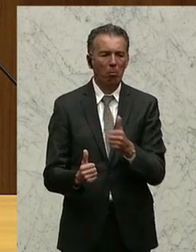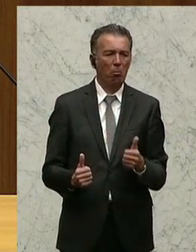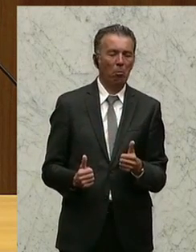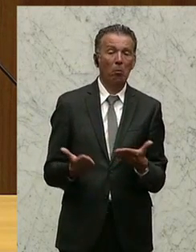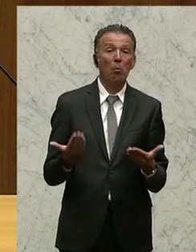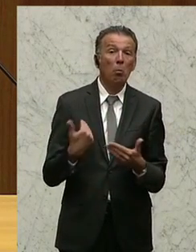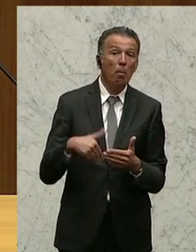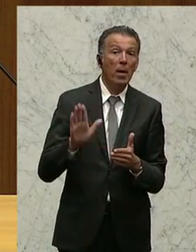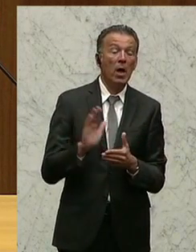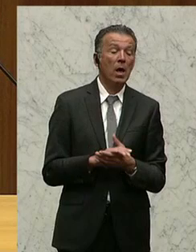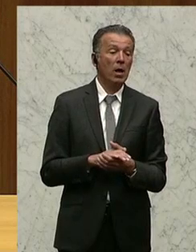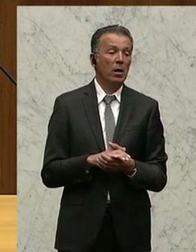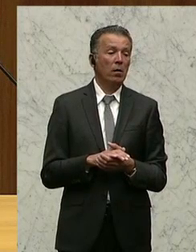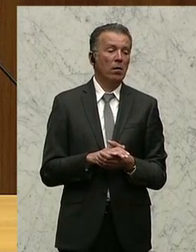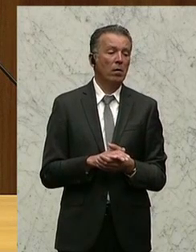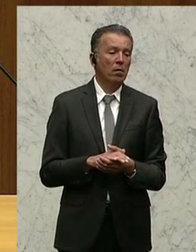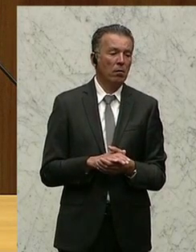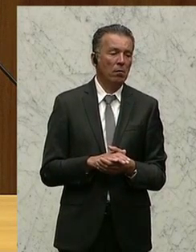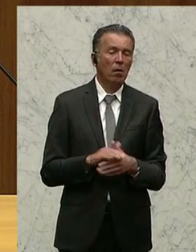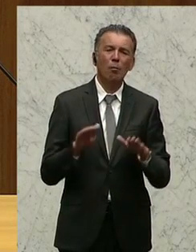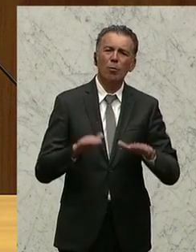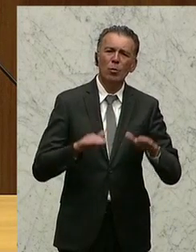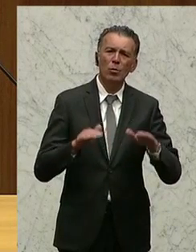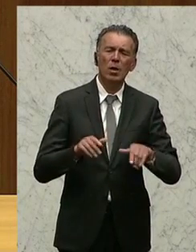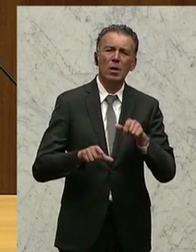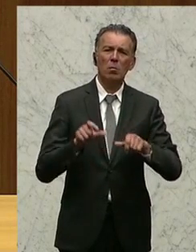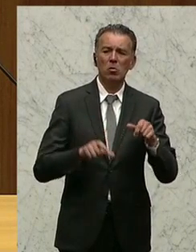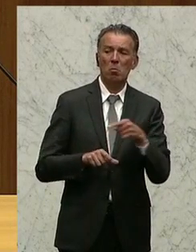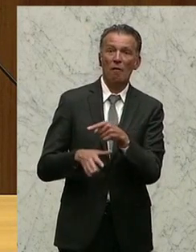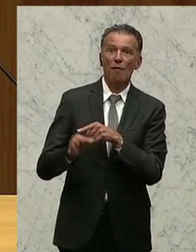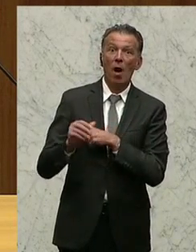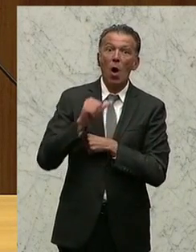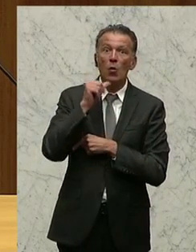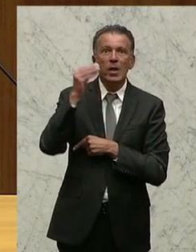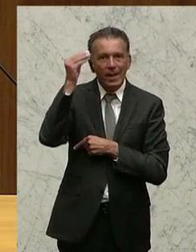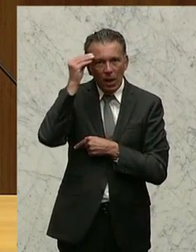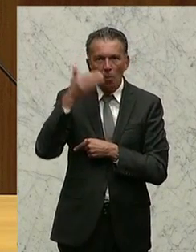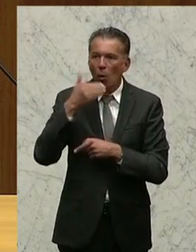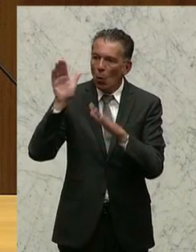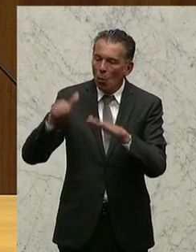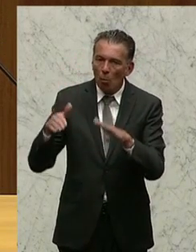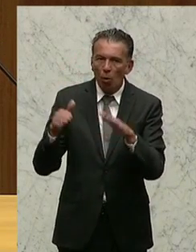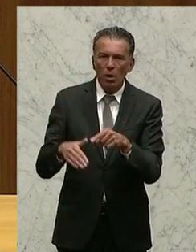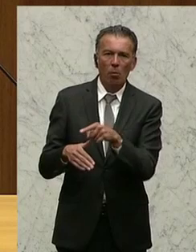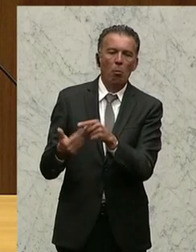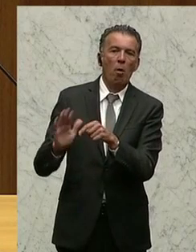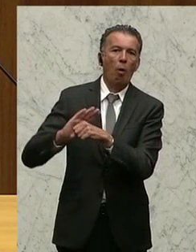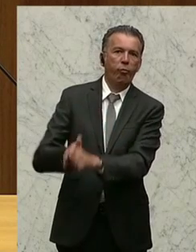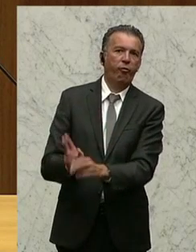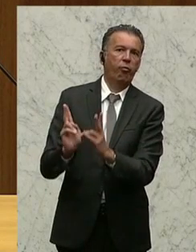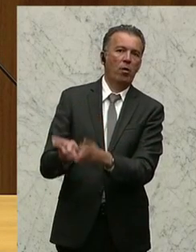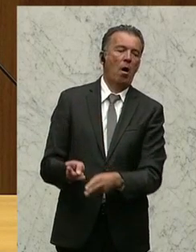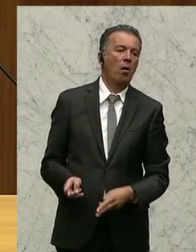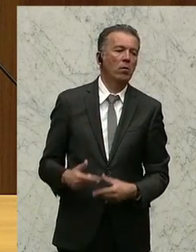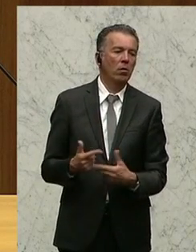es in der Wahrnehmung der Muslime ungläubige Frauen handelt. Denen darf dann im Namen